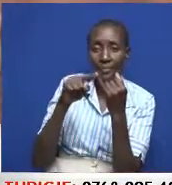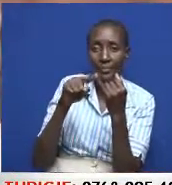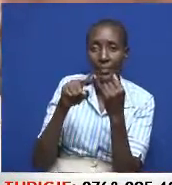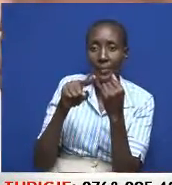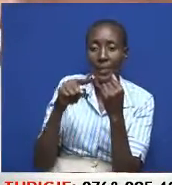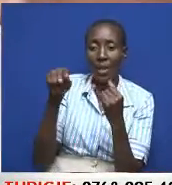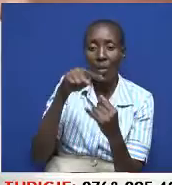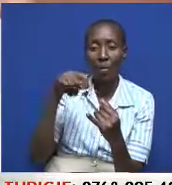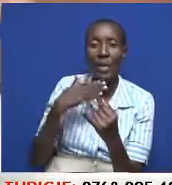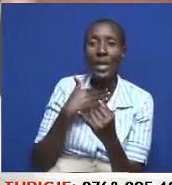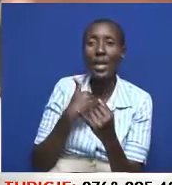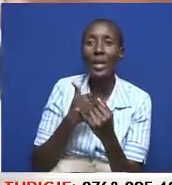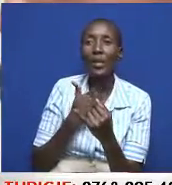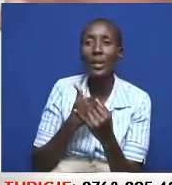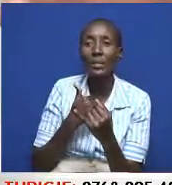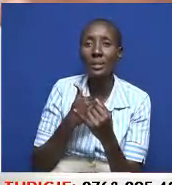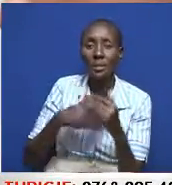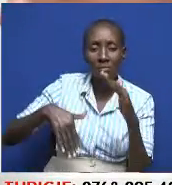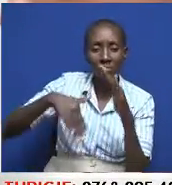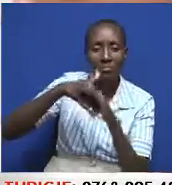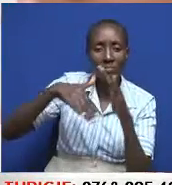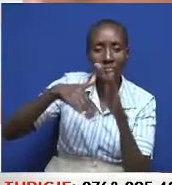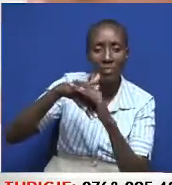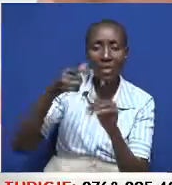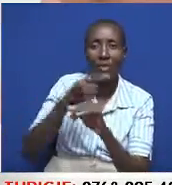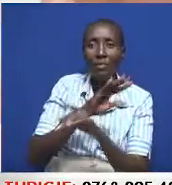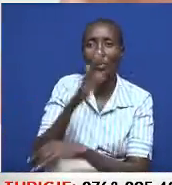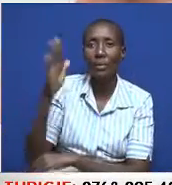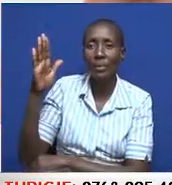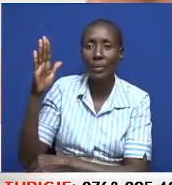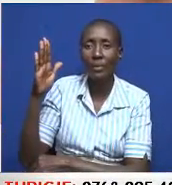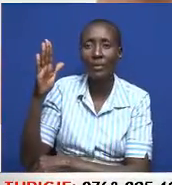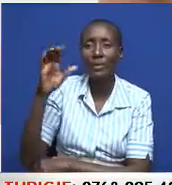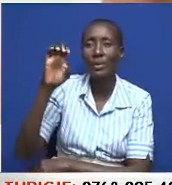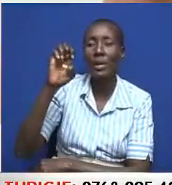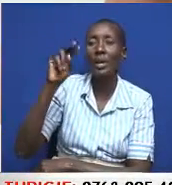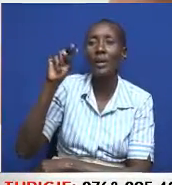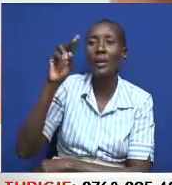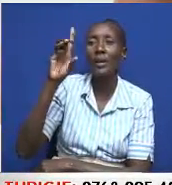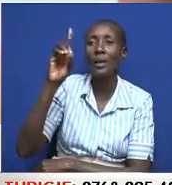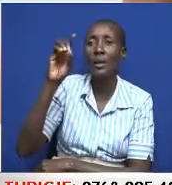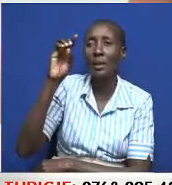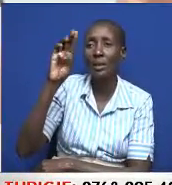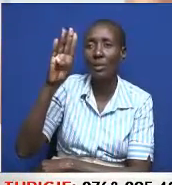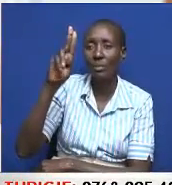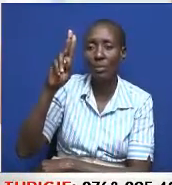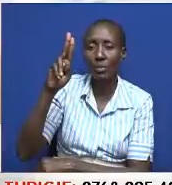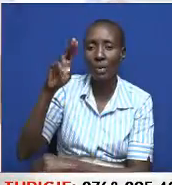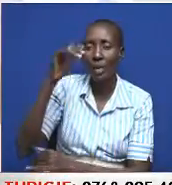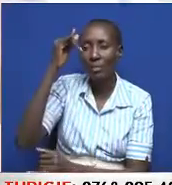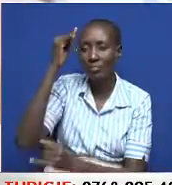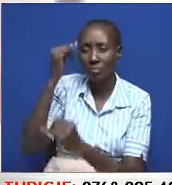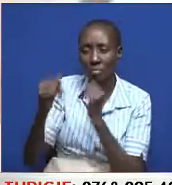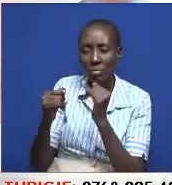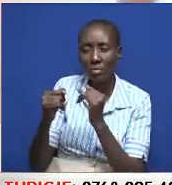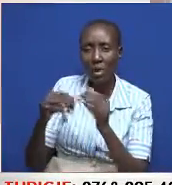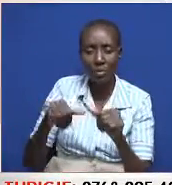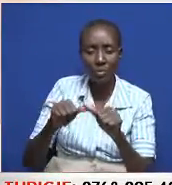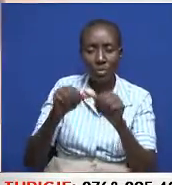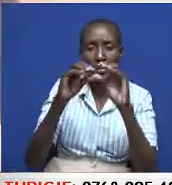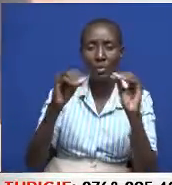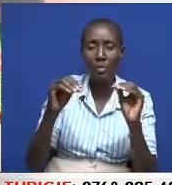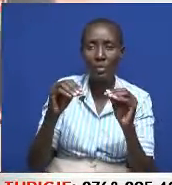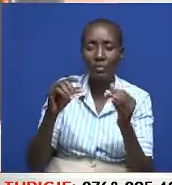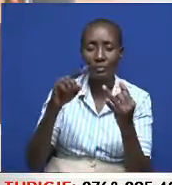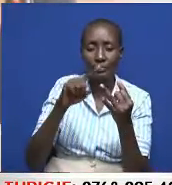tunataka mambo ya kufurishwa kwa ndani ya misitu ya Embobut Forest iwe ni mwisho, isiendelee. Tunataka